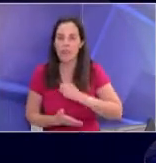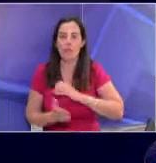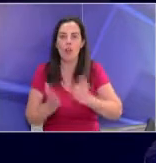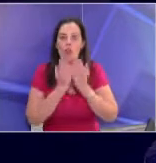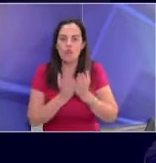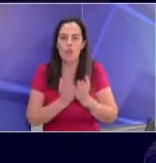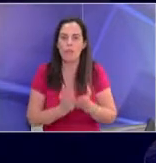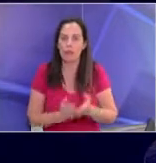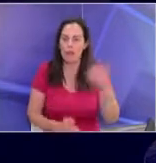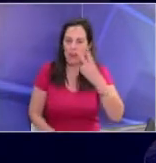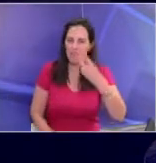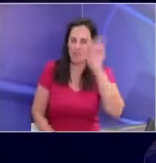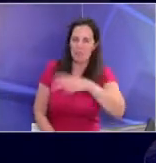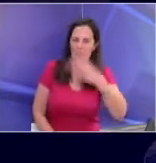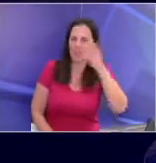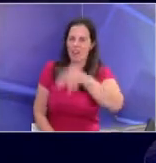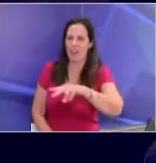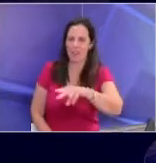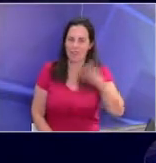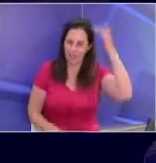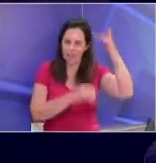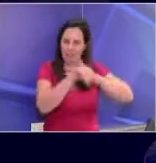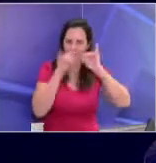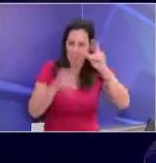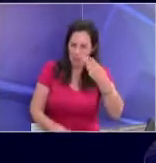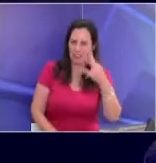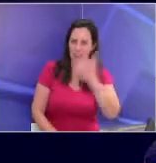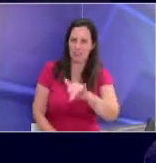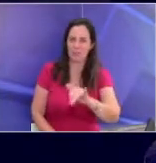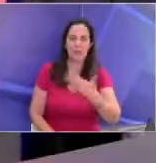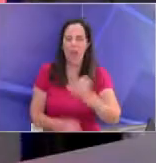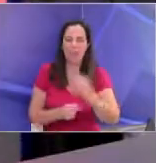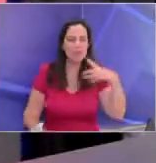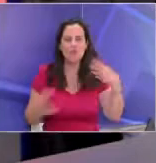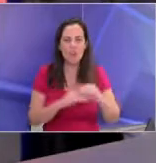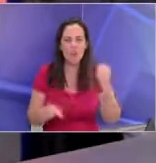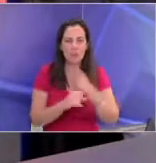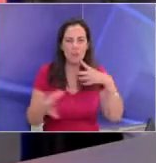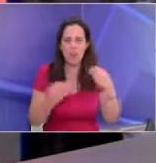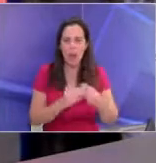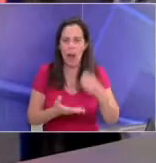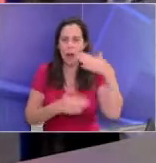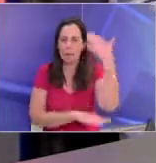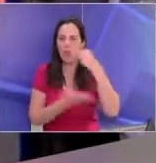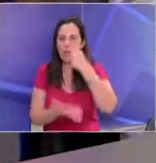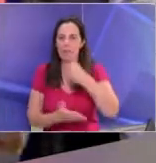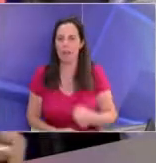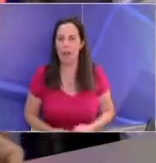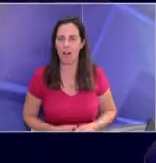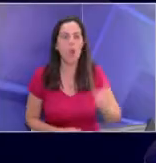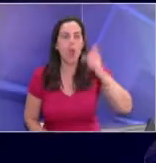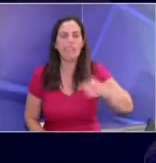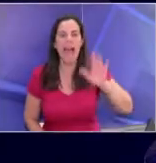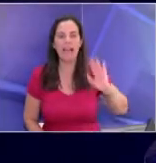בטח שיהיה. זה לא המגזר היחיד שלקח כסף ציבור. איך בנו בתי כנסת במשך שנים? המדינה לא נתנה להם. לא